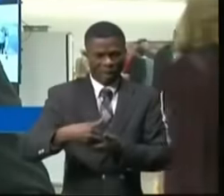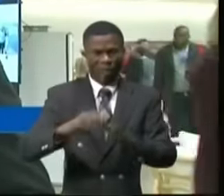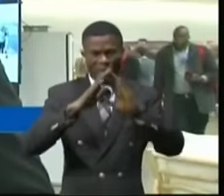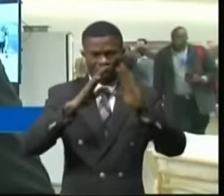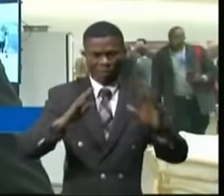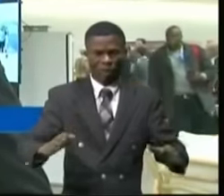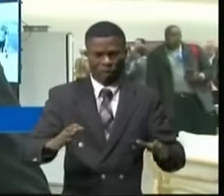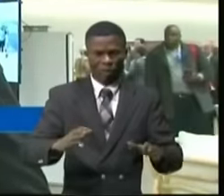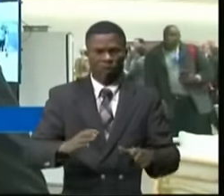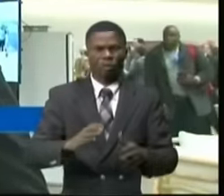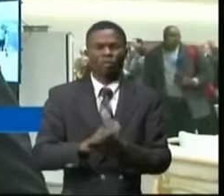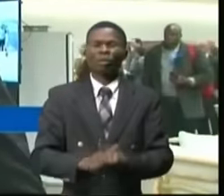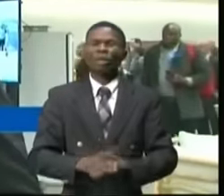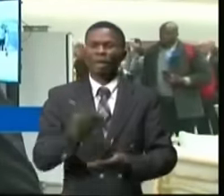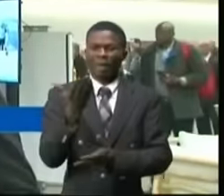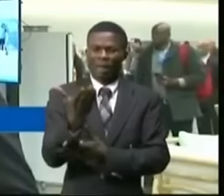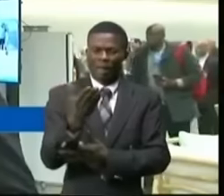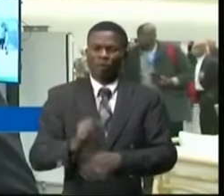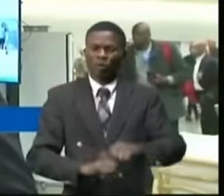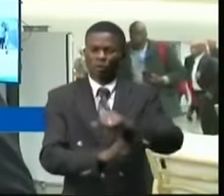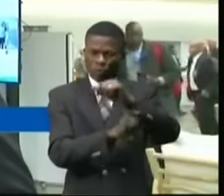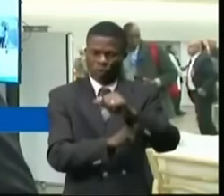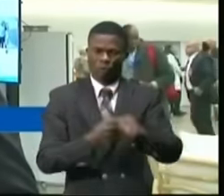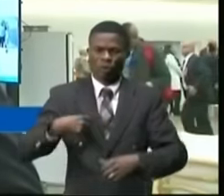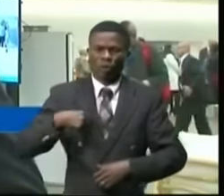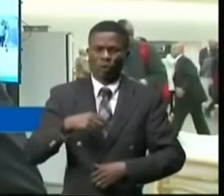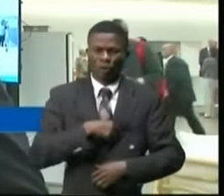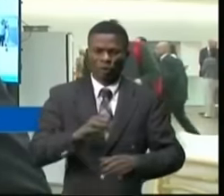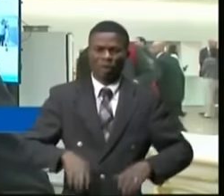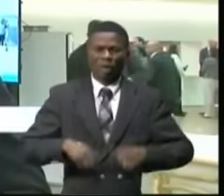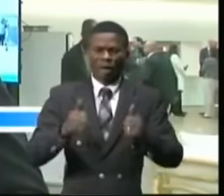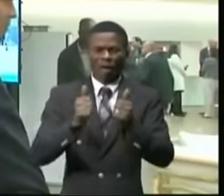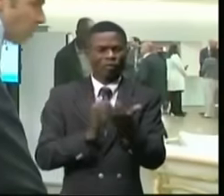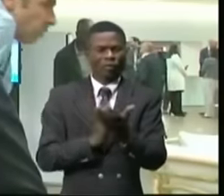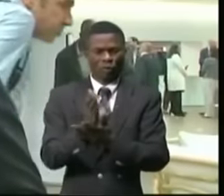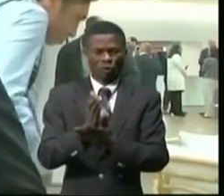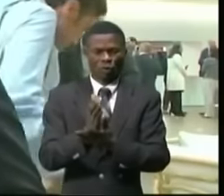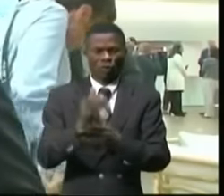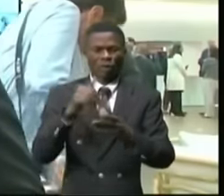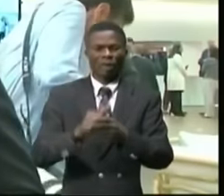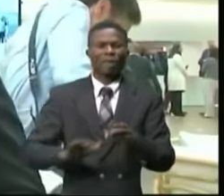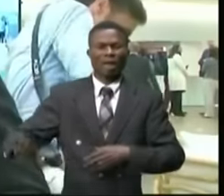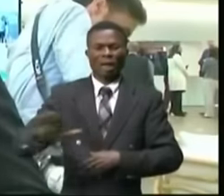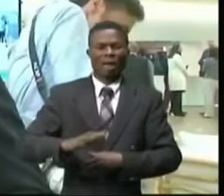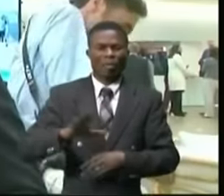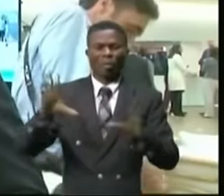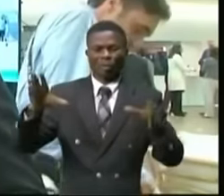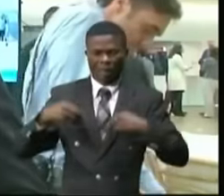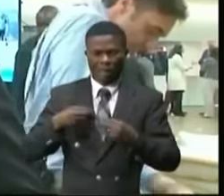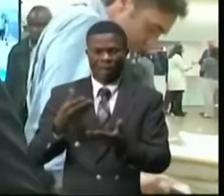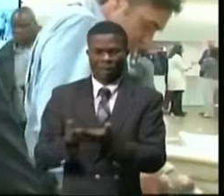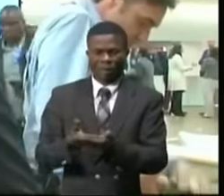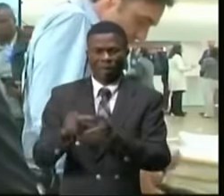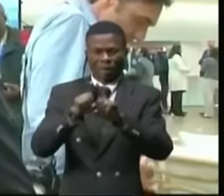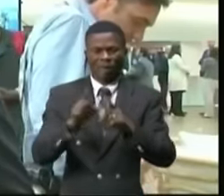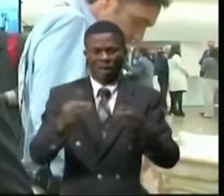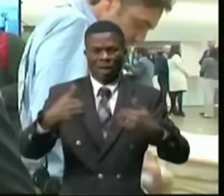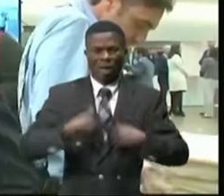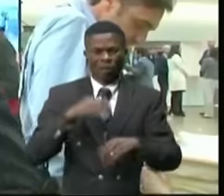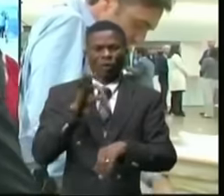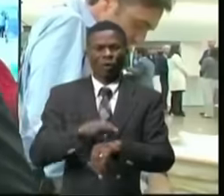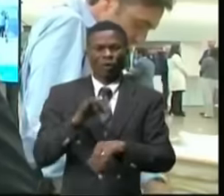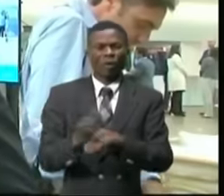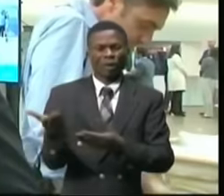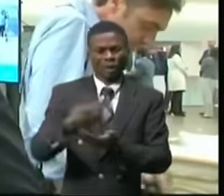à bénéficier de ces appuis pour leur permettre de vivre dignement dans le pays d'accueil et aussi avoir l'occasion